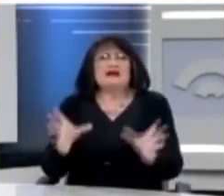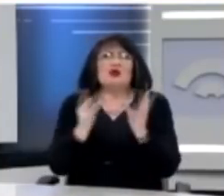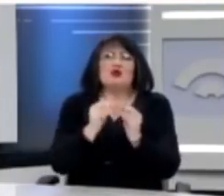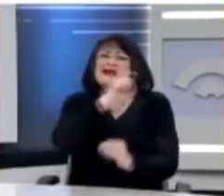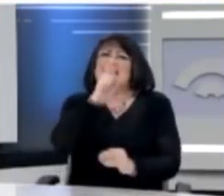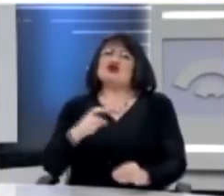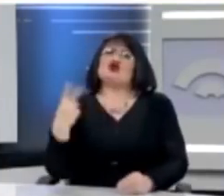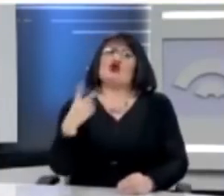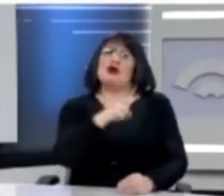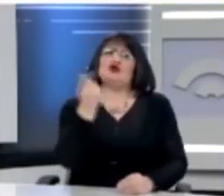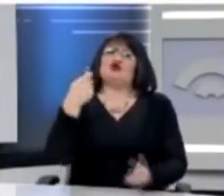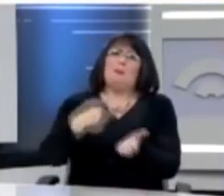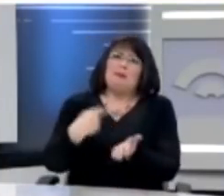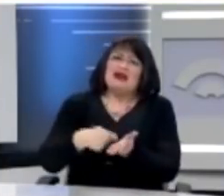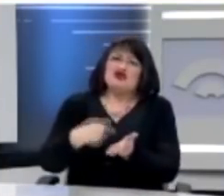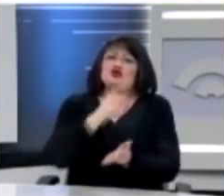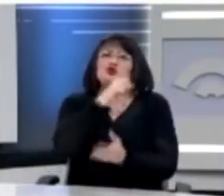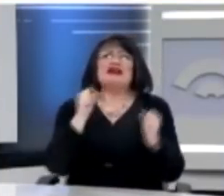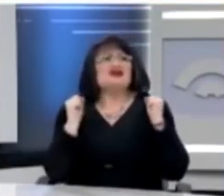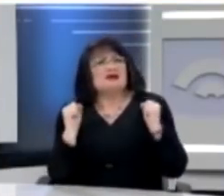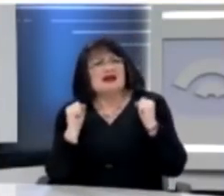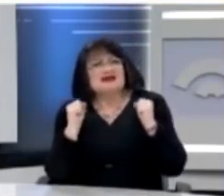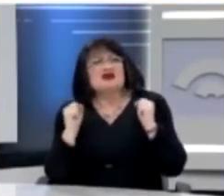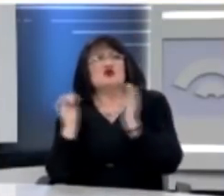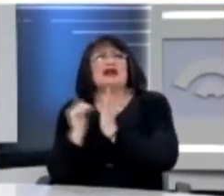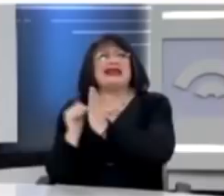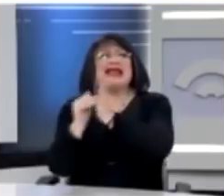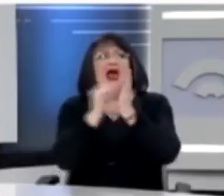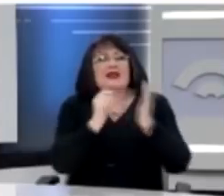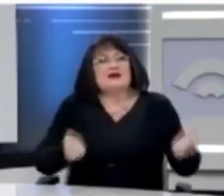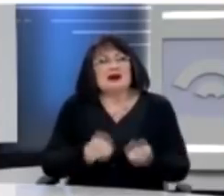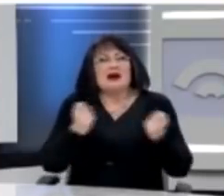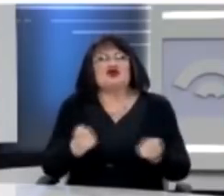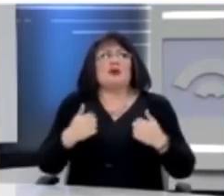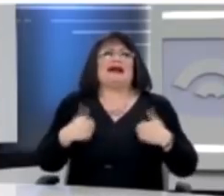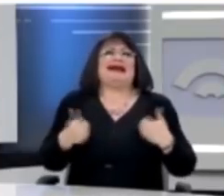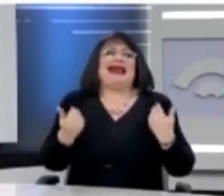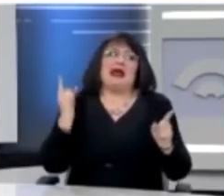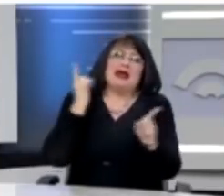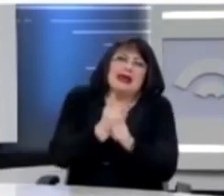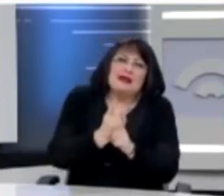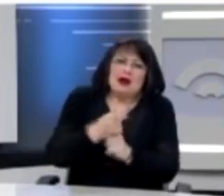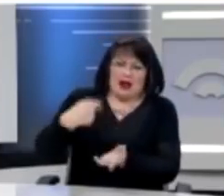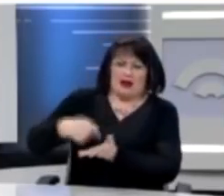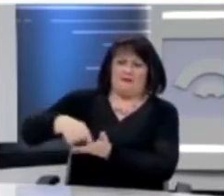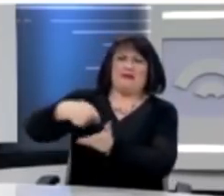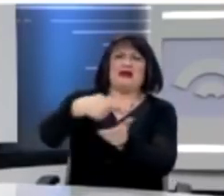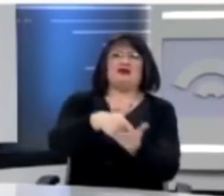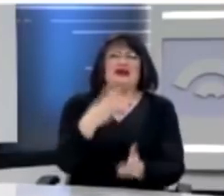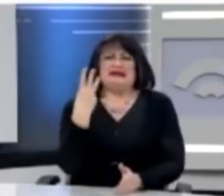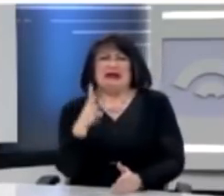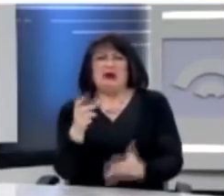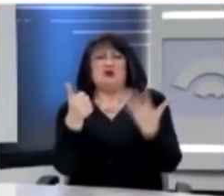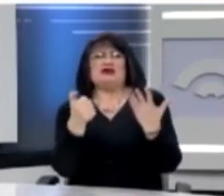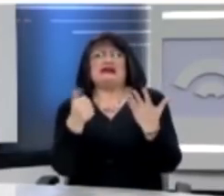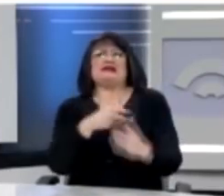ίδια τη ζωή, το μισθό, την επιβίωση εκατοντάδων χιλιάδων, κυρίως νέων παιδιών που αμείβονται με